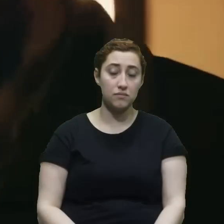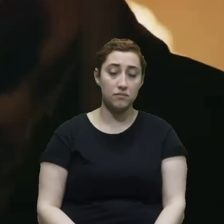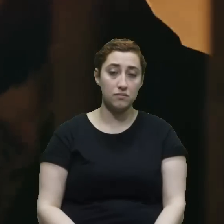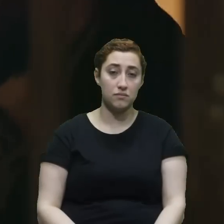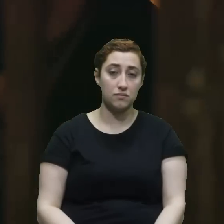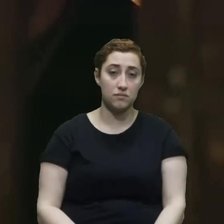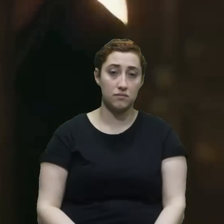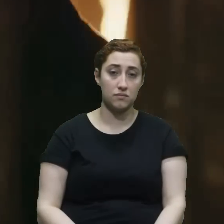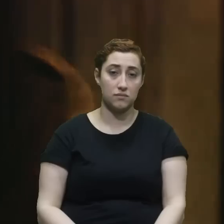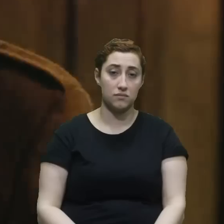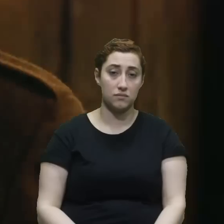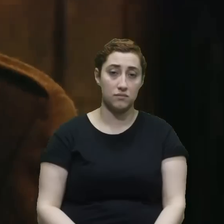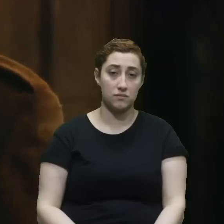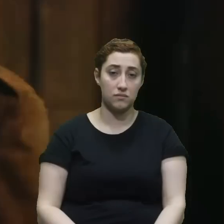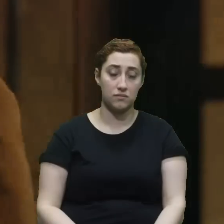öfkeli bakışları Fethiye'de.